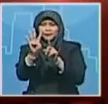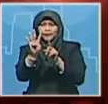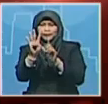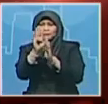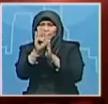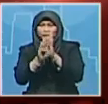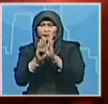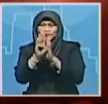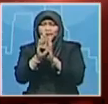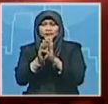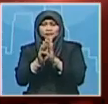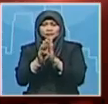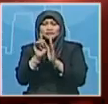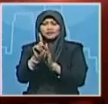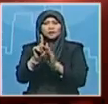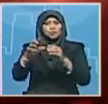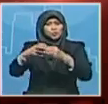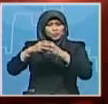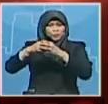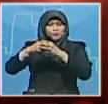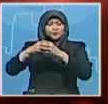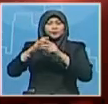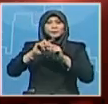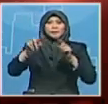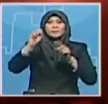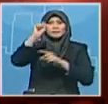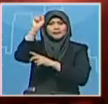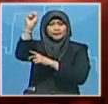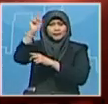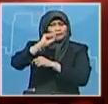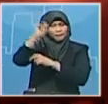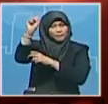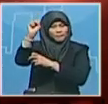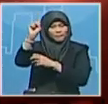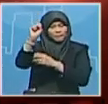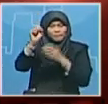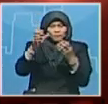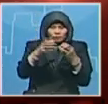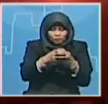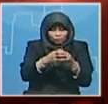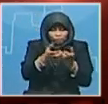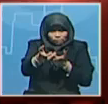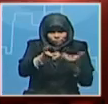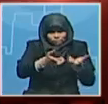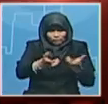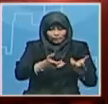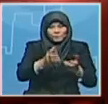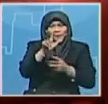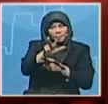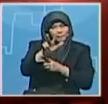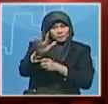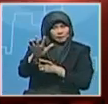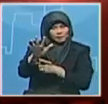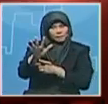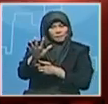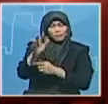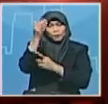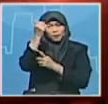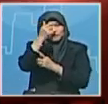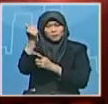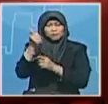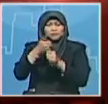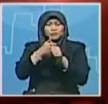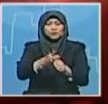1.4 bilion satu package. Di Sabah dipecahkan lebih kecil kepada 35 packages sebab melihat